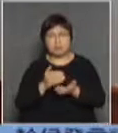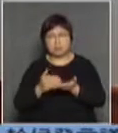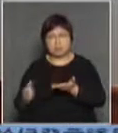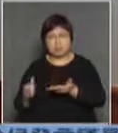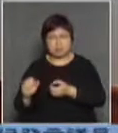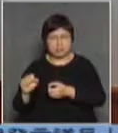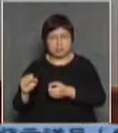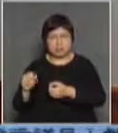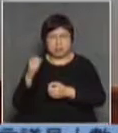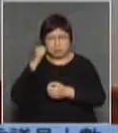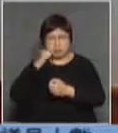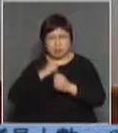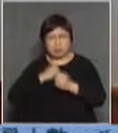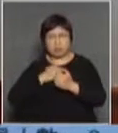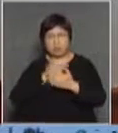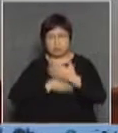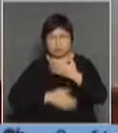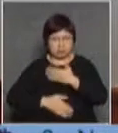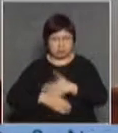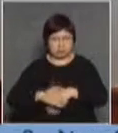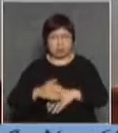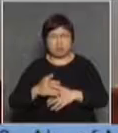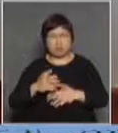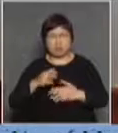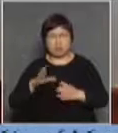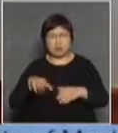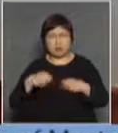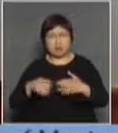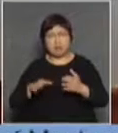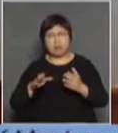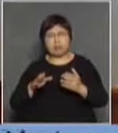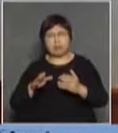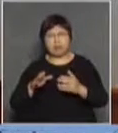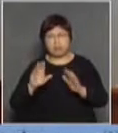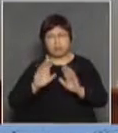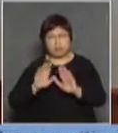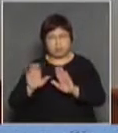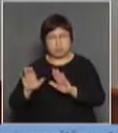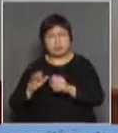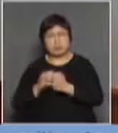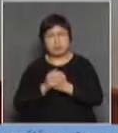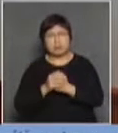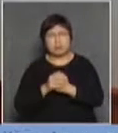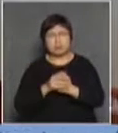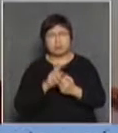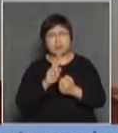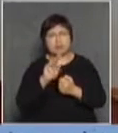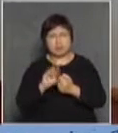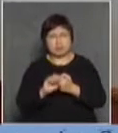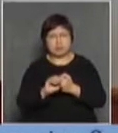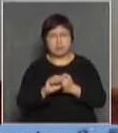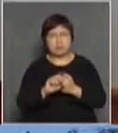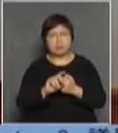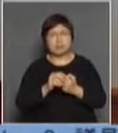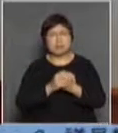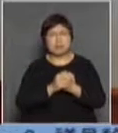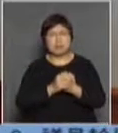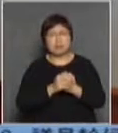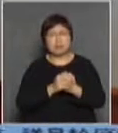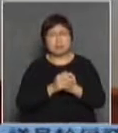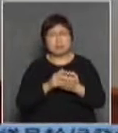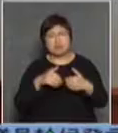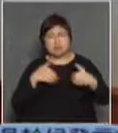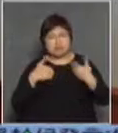強安老和殘疾人士康復服務，200億元改善民康設